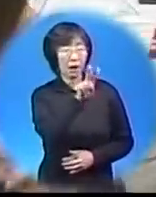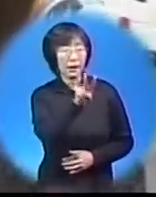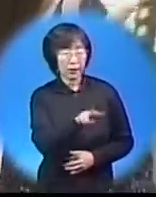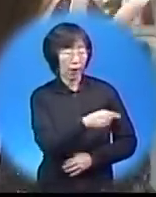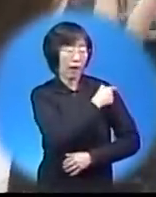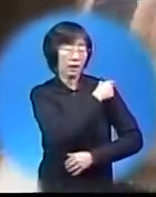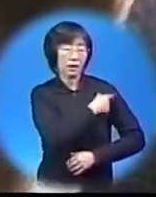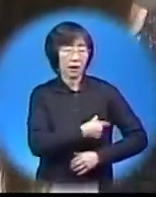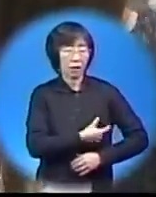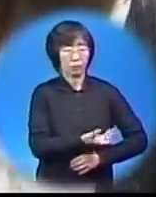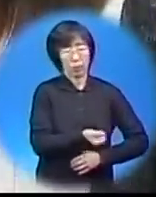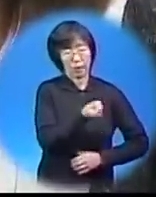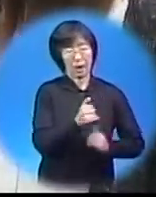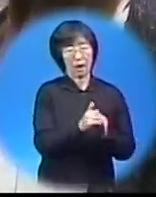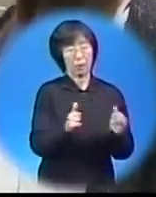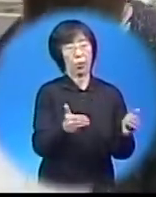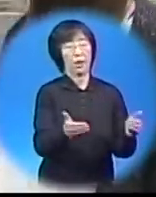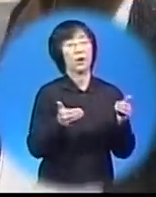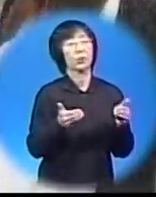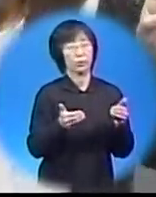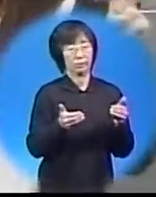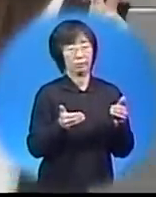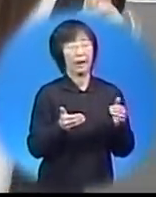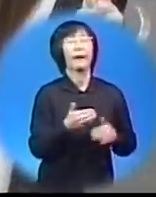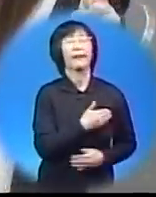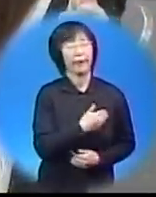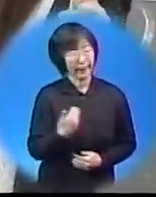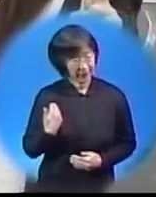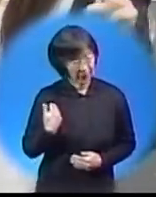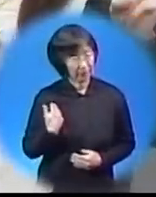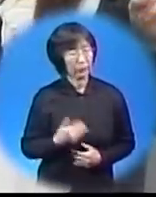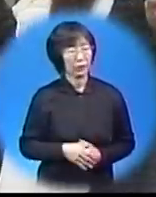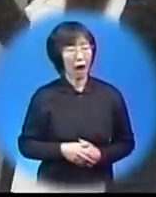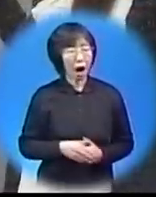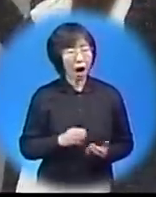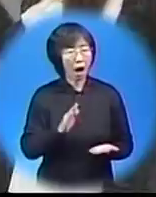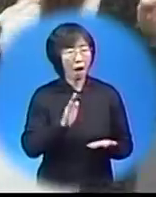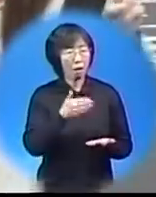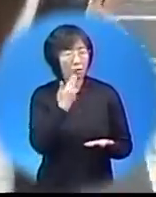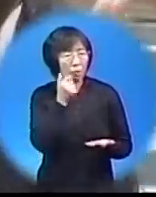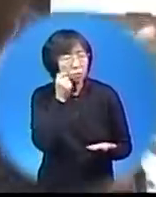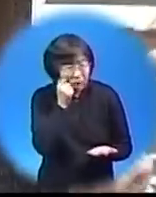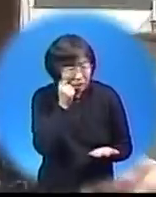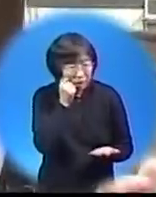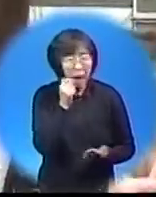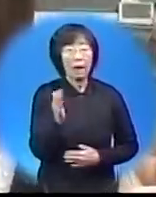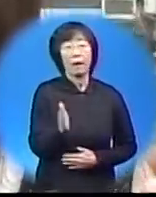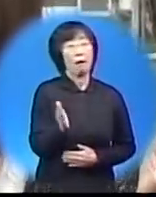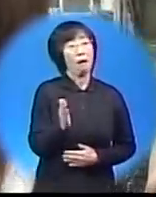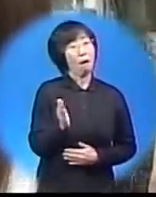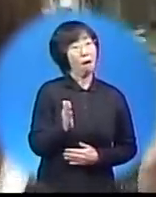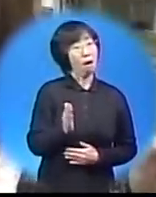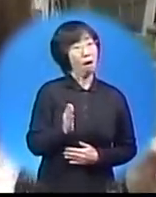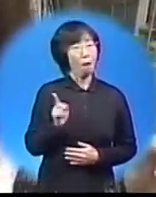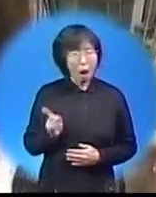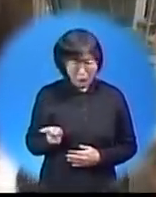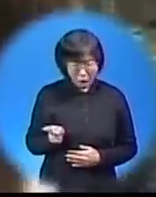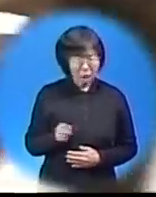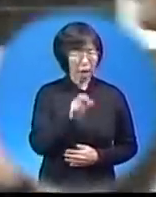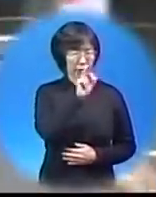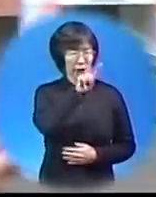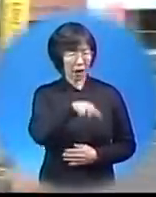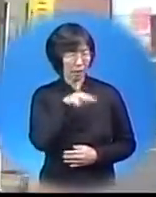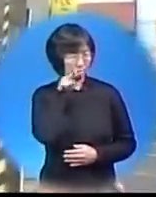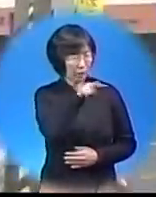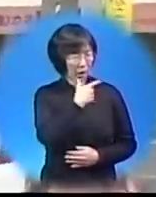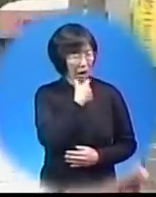持った人じゃないとできないんで、はい、焦らなくても大丈夫ですよ。 じゃあ食べれないんですか？ あれ、初競り